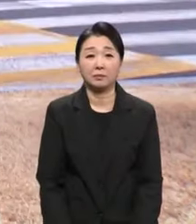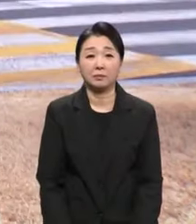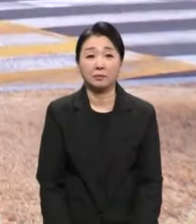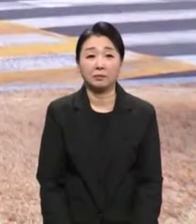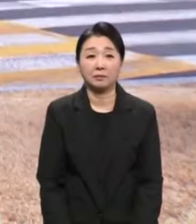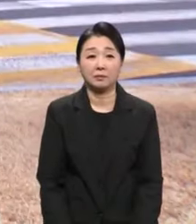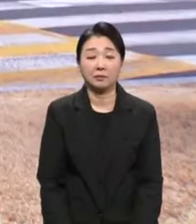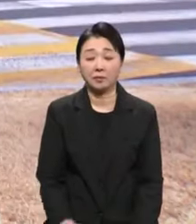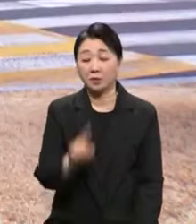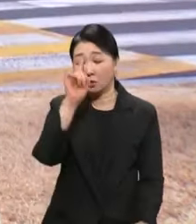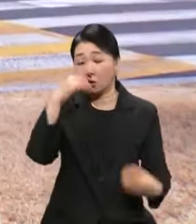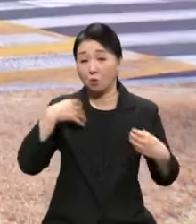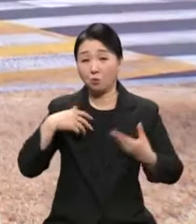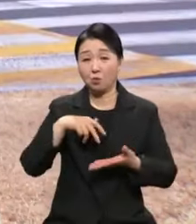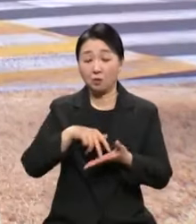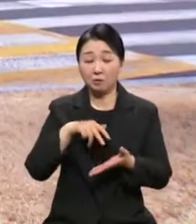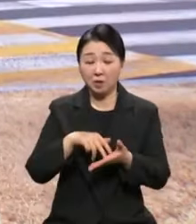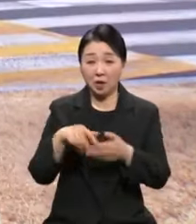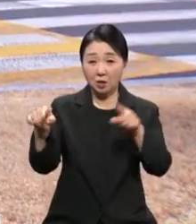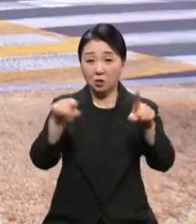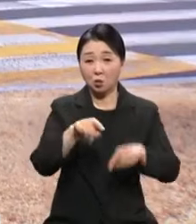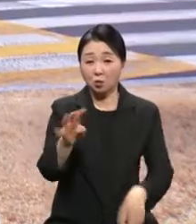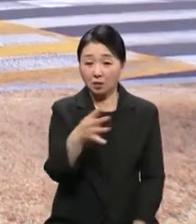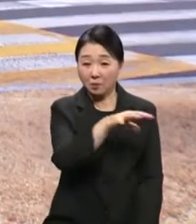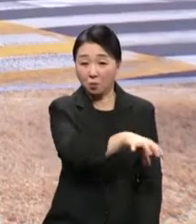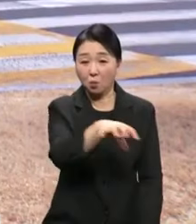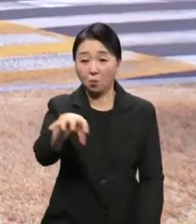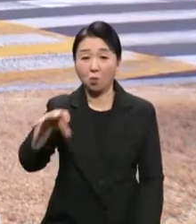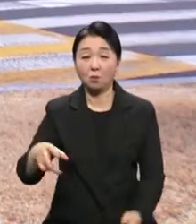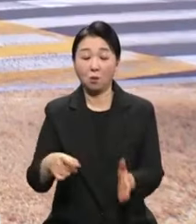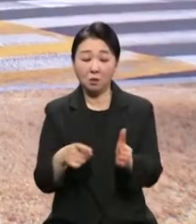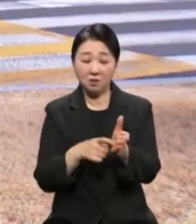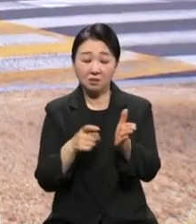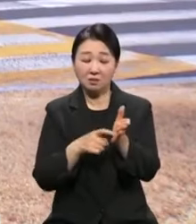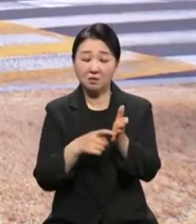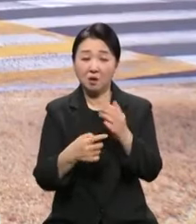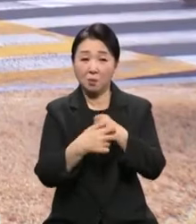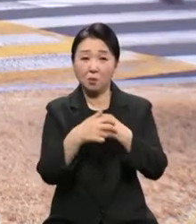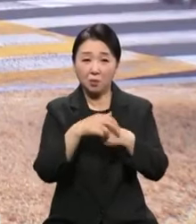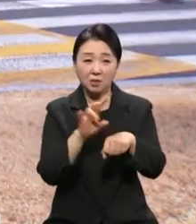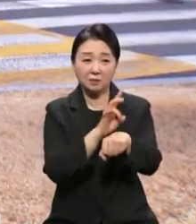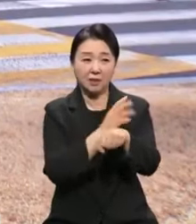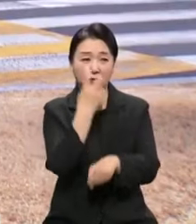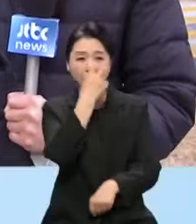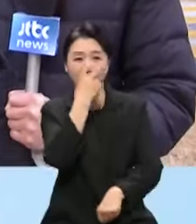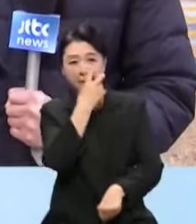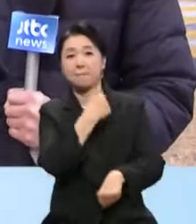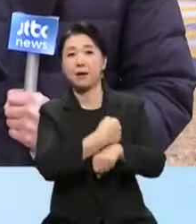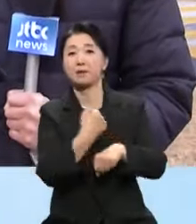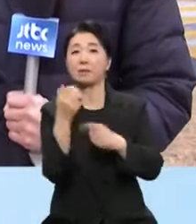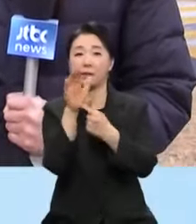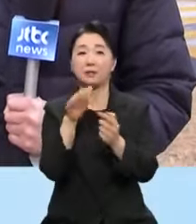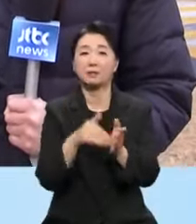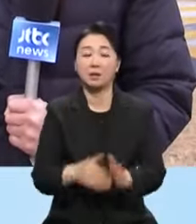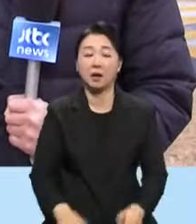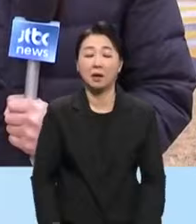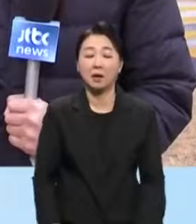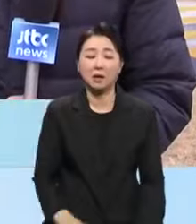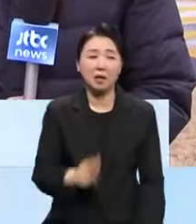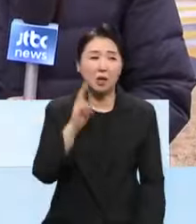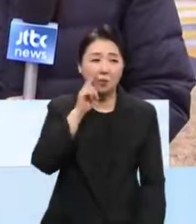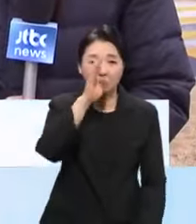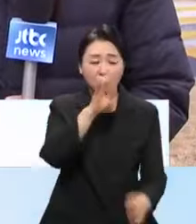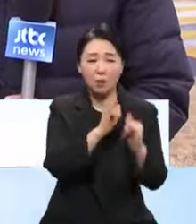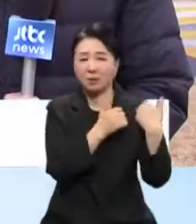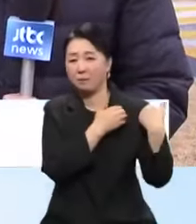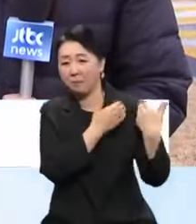네, 우선 정부는 전국 409개 응급의료기관의 응급실 상황을 24시간 관리하겠다고 했습니다. 또 중증 환자가